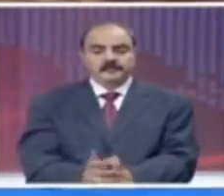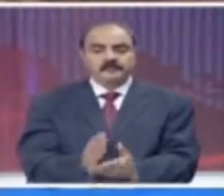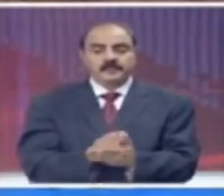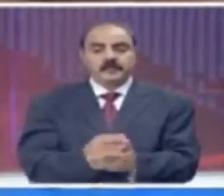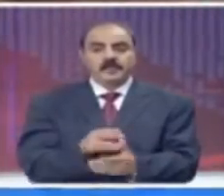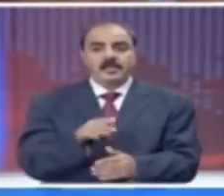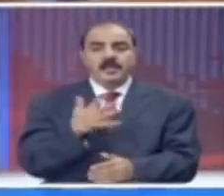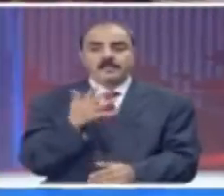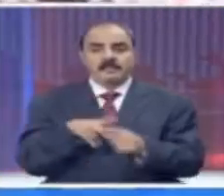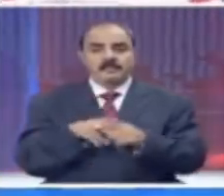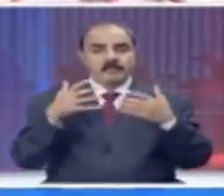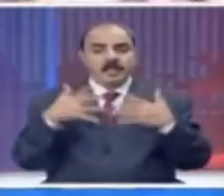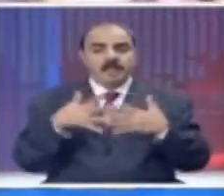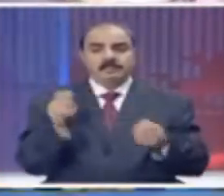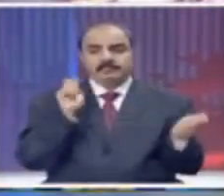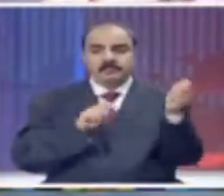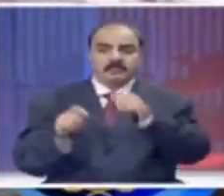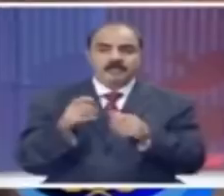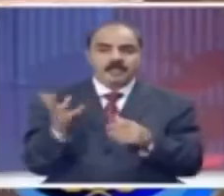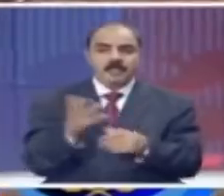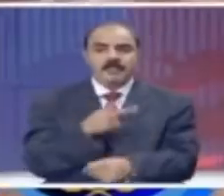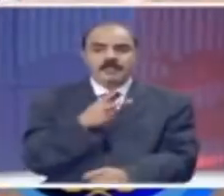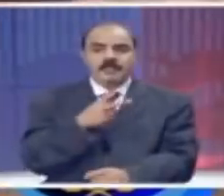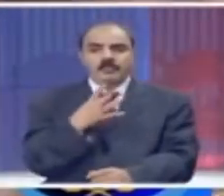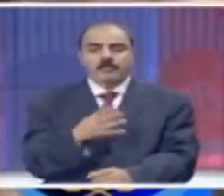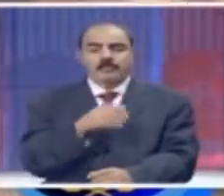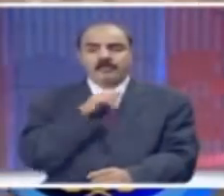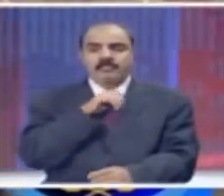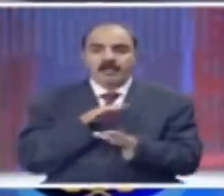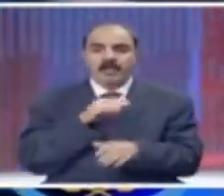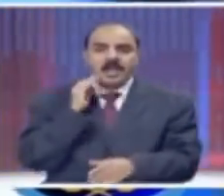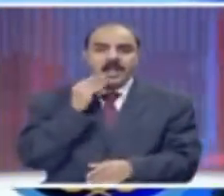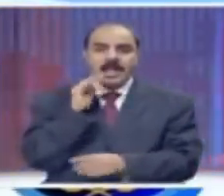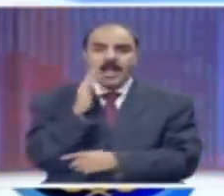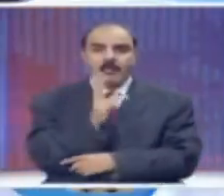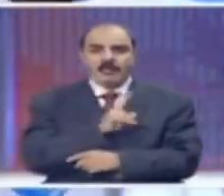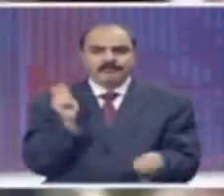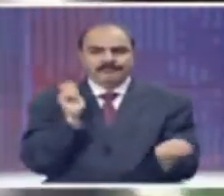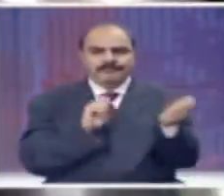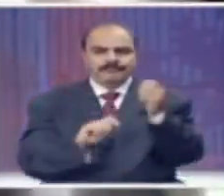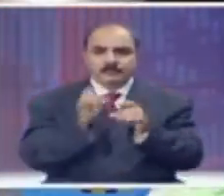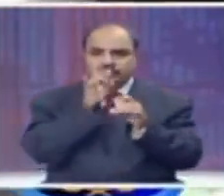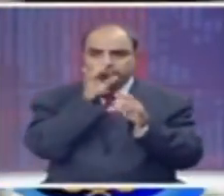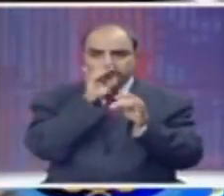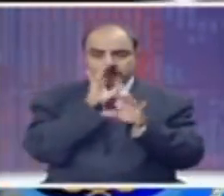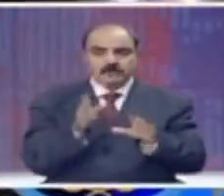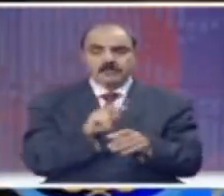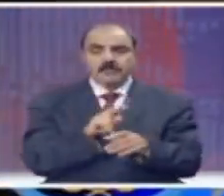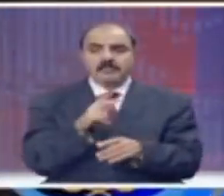وضبط 5 مصانع بدون ترخيص تحوي 42 طن حلوى ومستلزمات إنتاجها، إضافة إلى